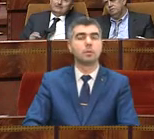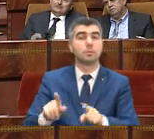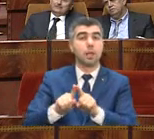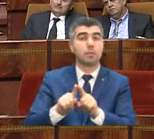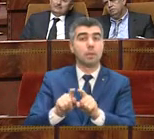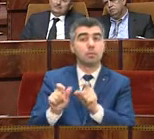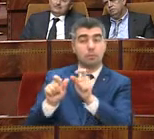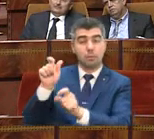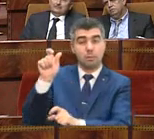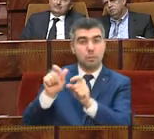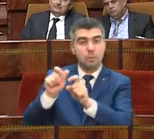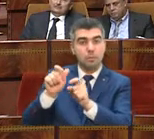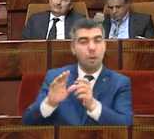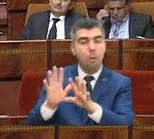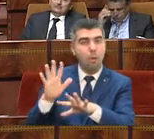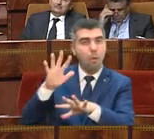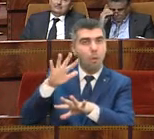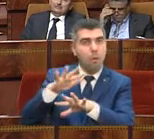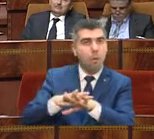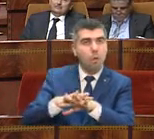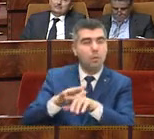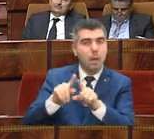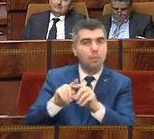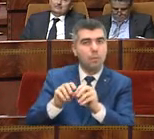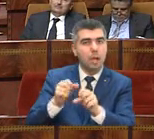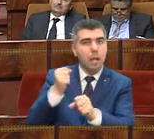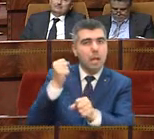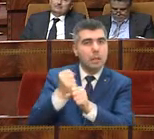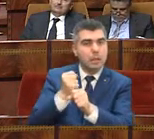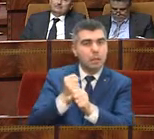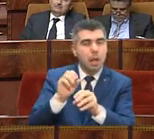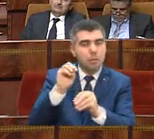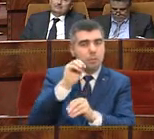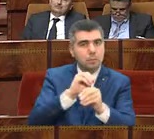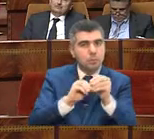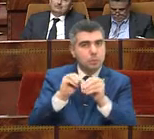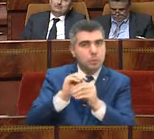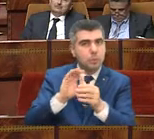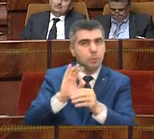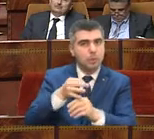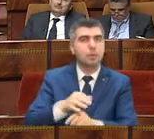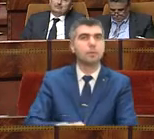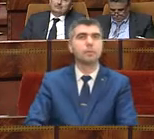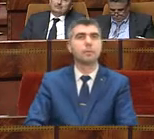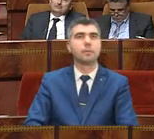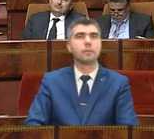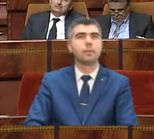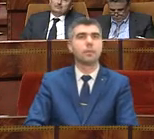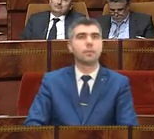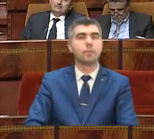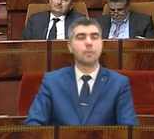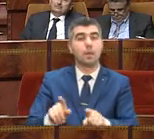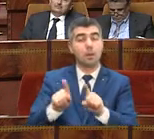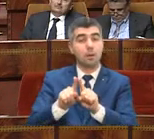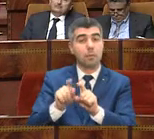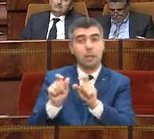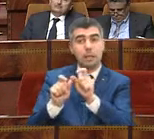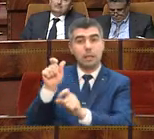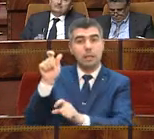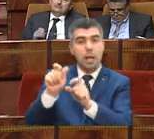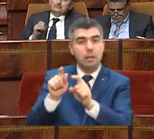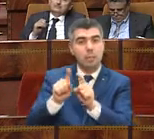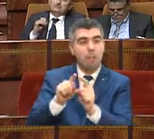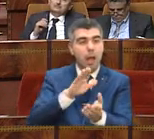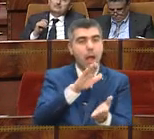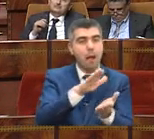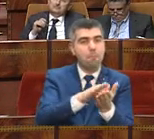الفاعلين في القطاع يشغلوها من جديد، وكذلك يمكن لهم يشغلوا الطاقة التخزينية